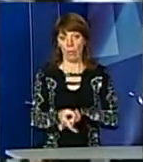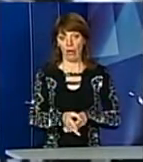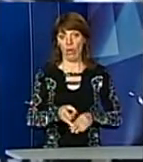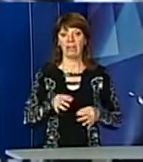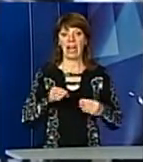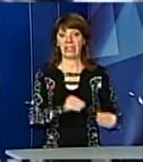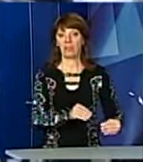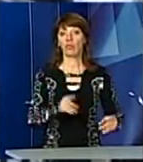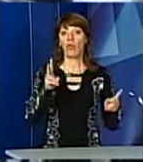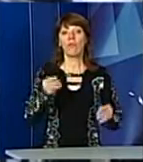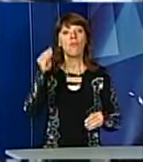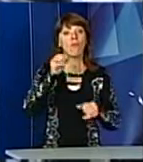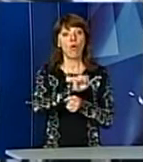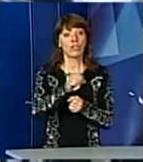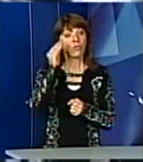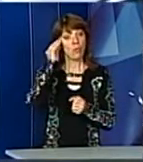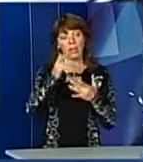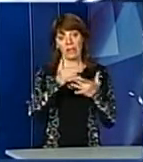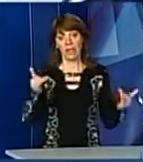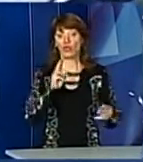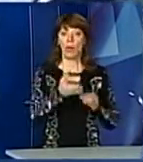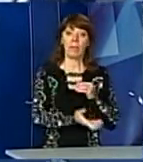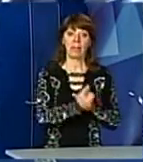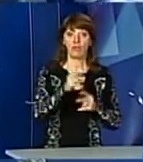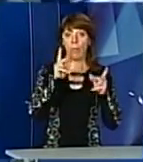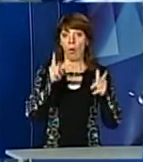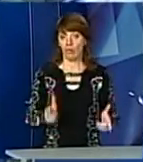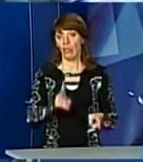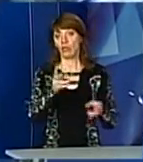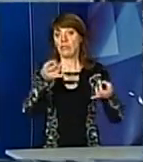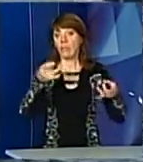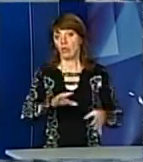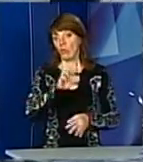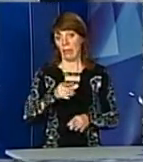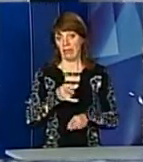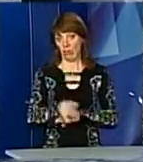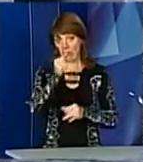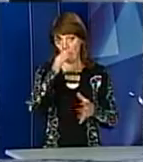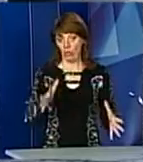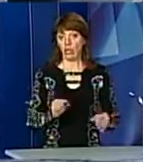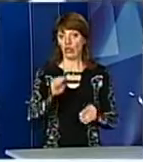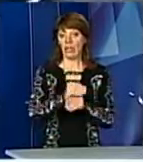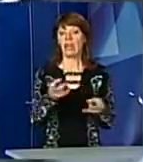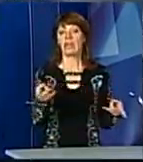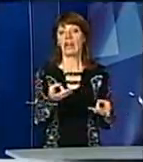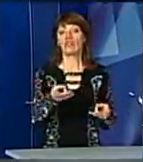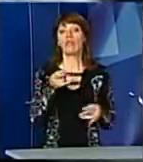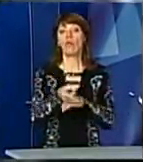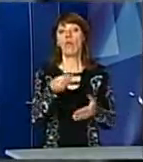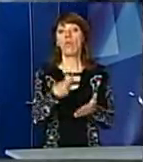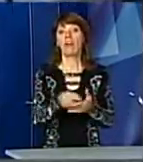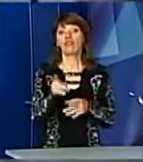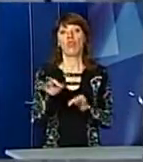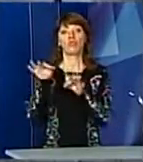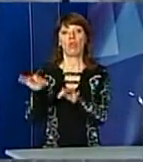транспорту. Та у водіїв думки неоднозначні. Хтось підтримує, хтось погоджується, хтось просто без автівки не може. І додає, для чого ж тоді її купувати, щоб